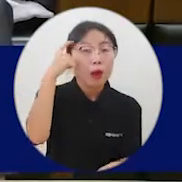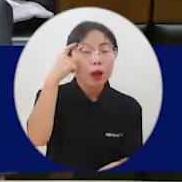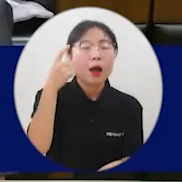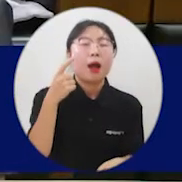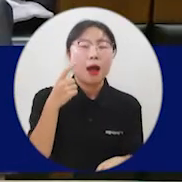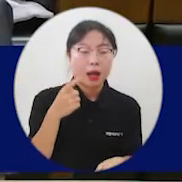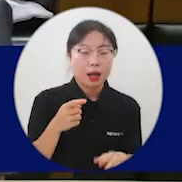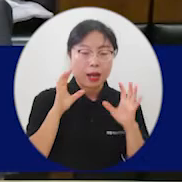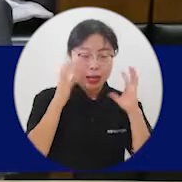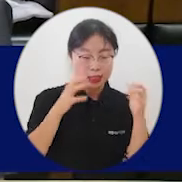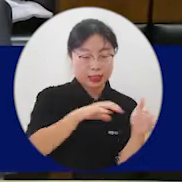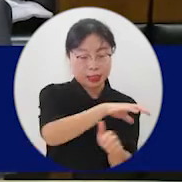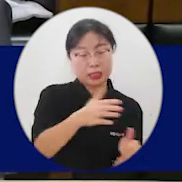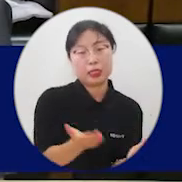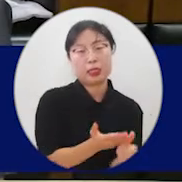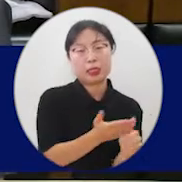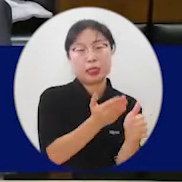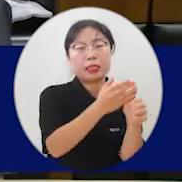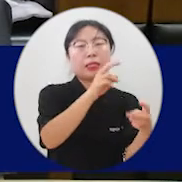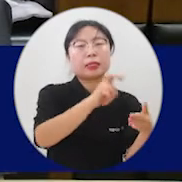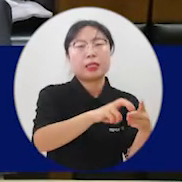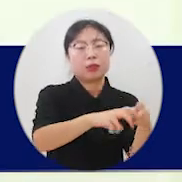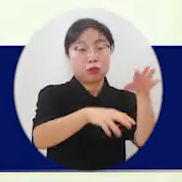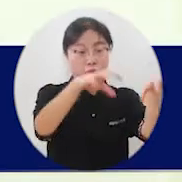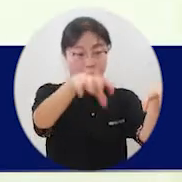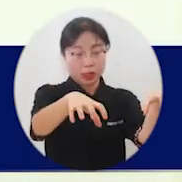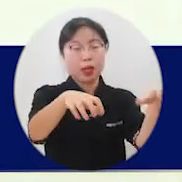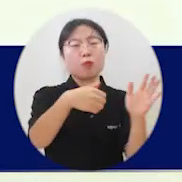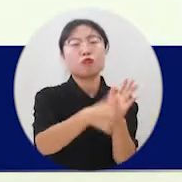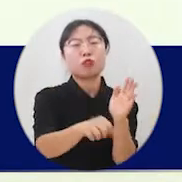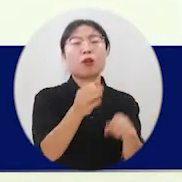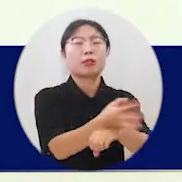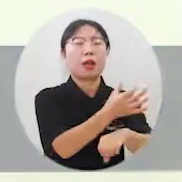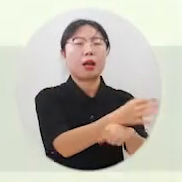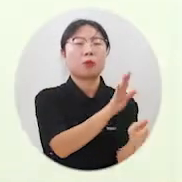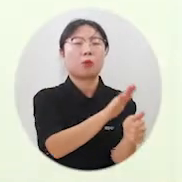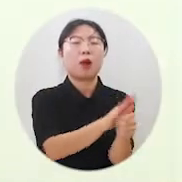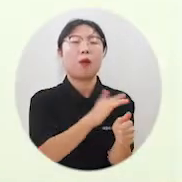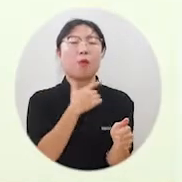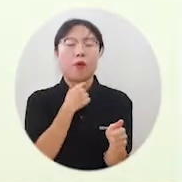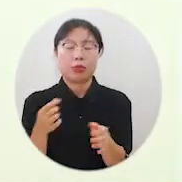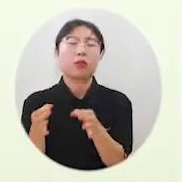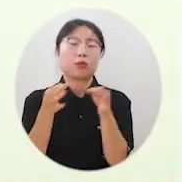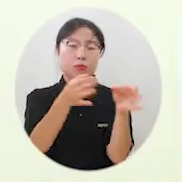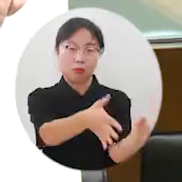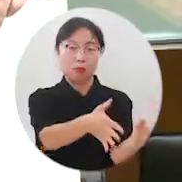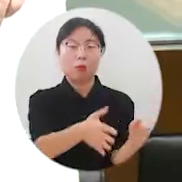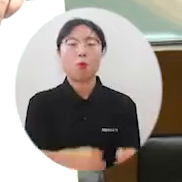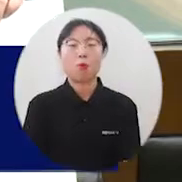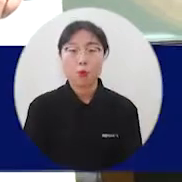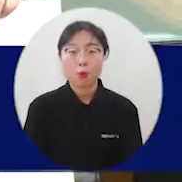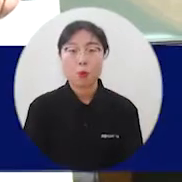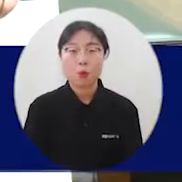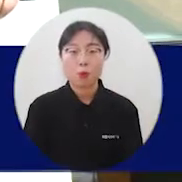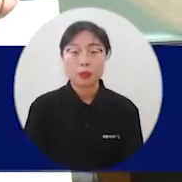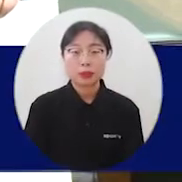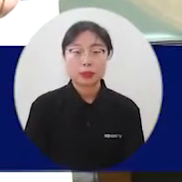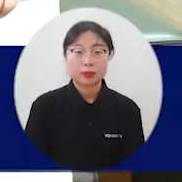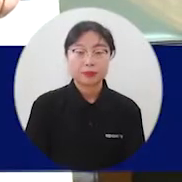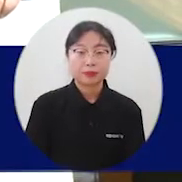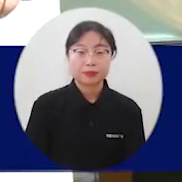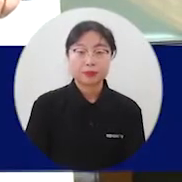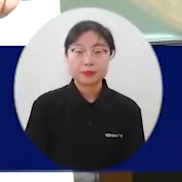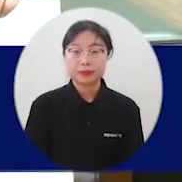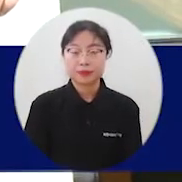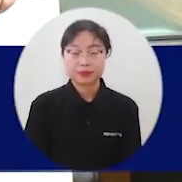5천만 원을 의왕시 건강가정 다문화가족지원센터에 전달했습니다. 이번 기부금은 의왕시